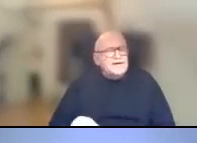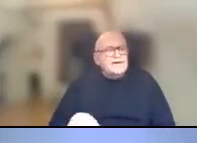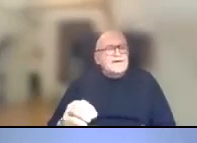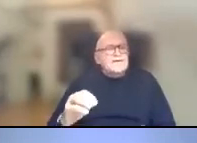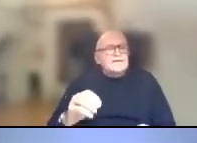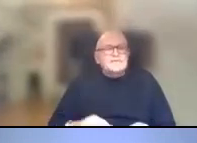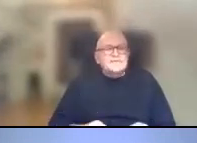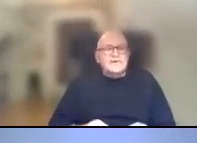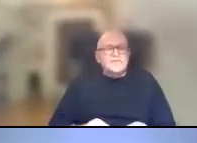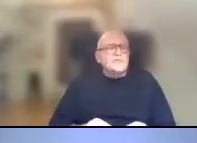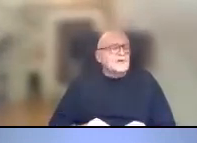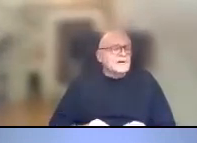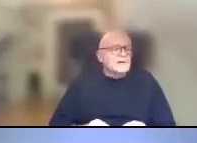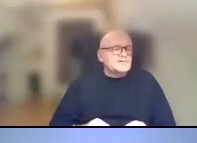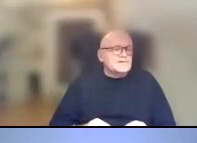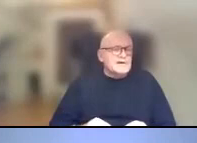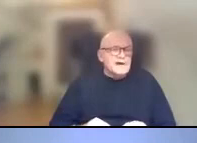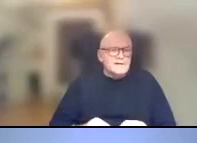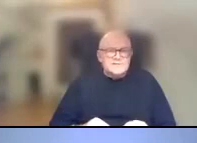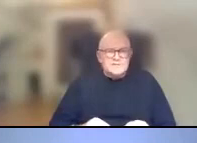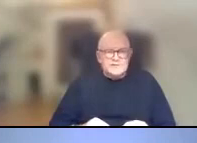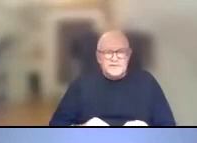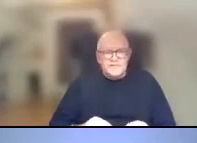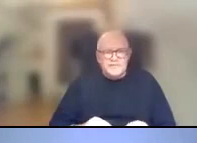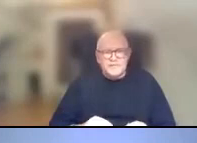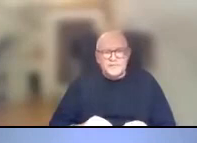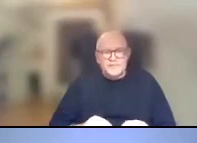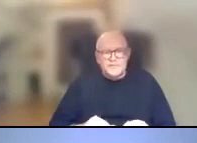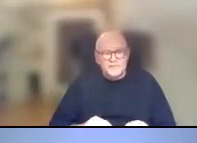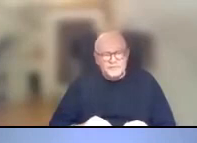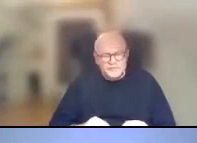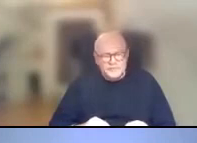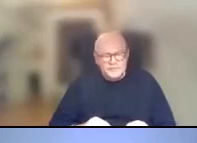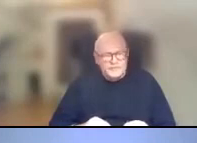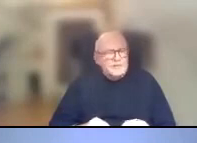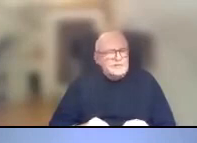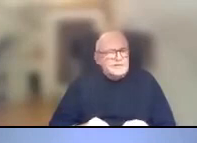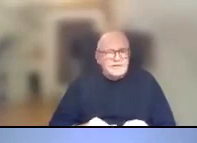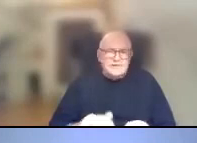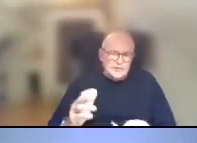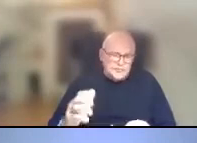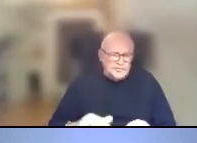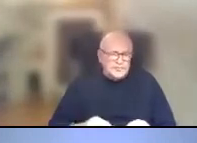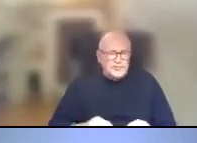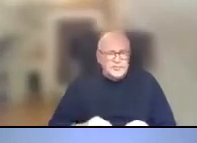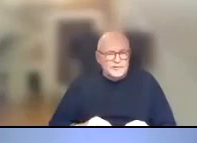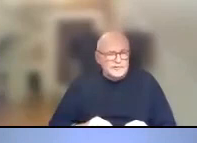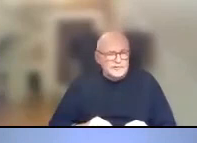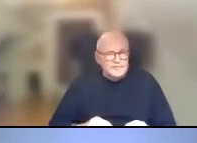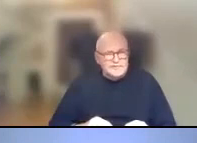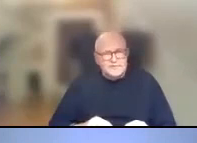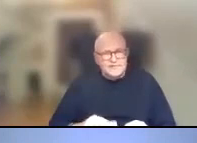war. Dieser Vorgang ist gegangen bis zur Geschäftsführung und die hat laut